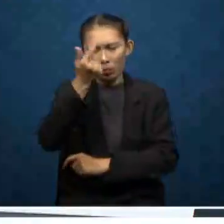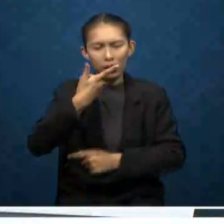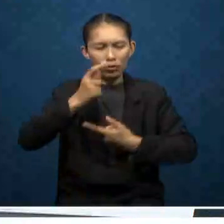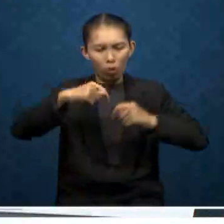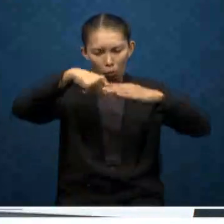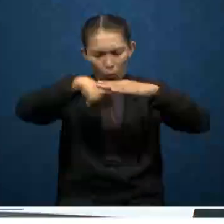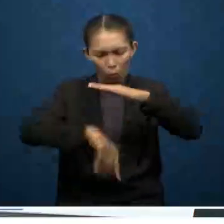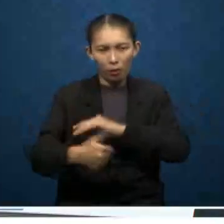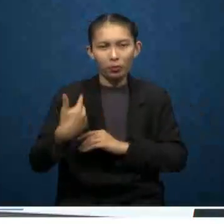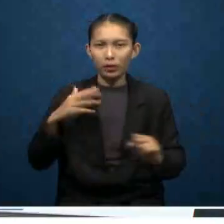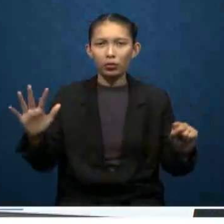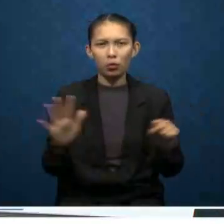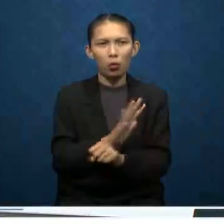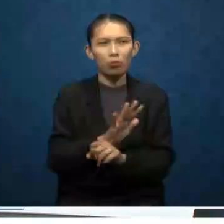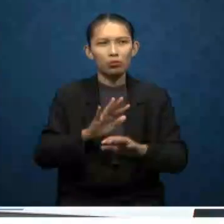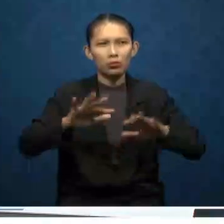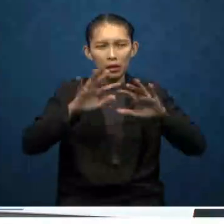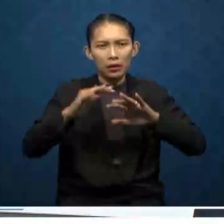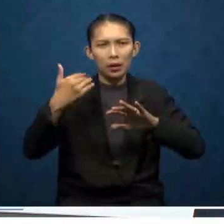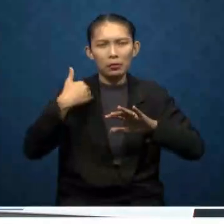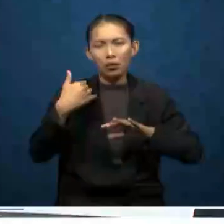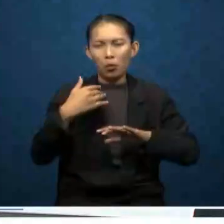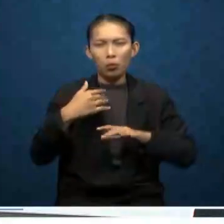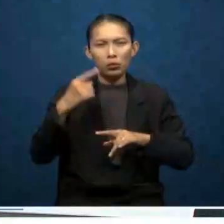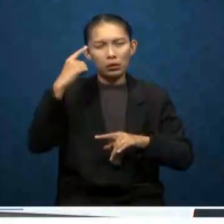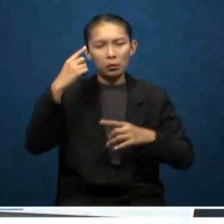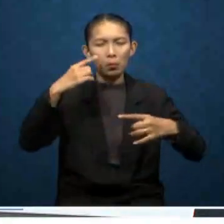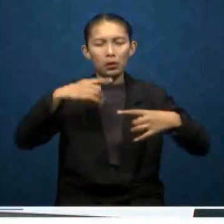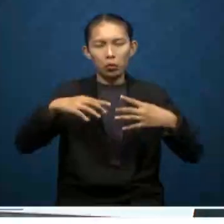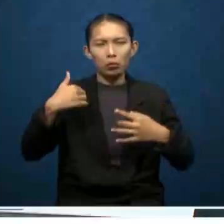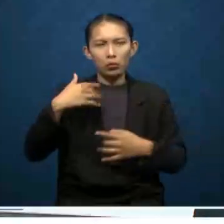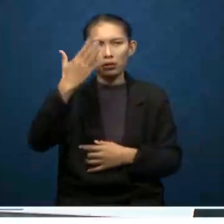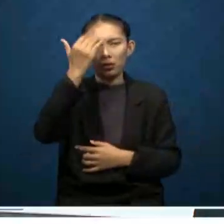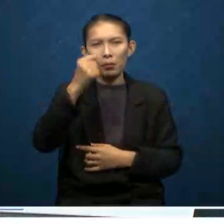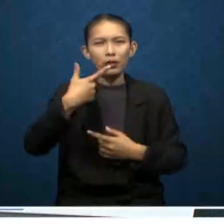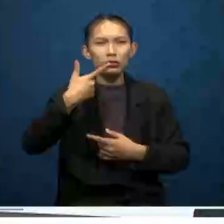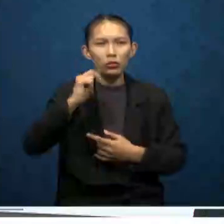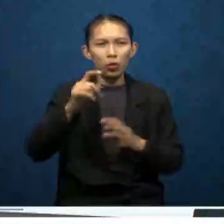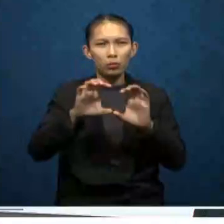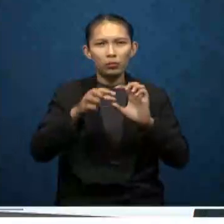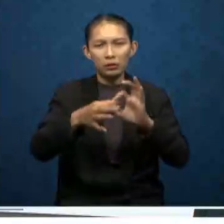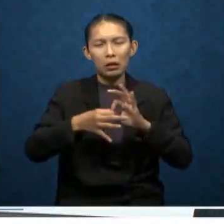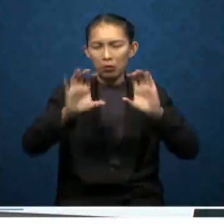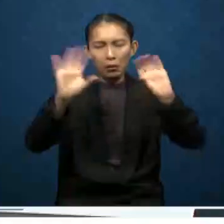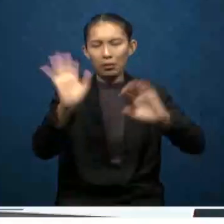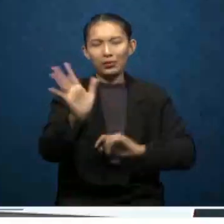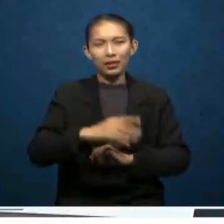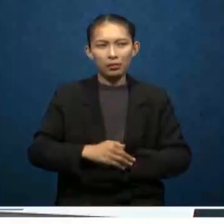้ทำทีเหมือนค้านายดีต ที่ไมได้พรธวานตอบก็คิดว่า